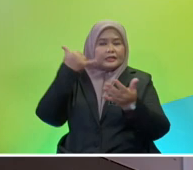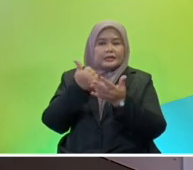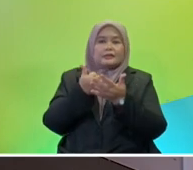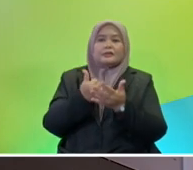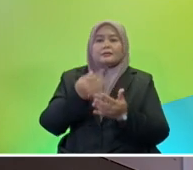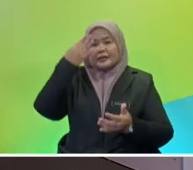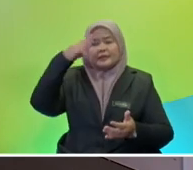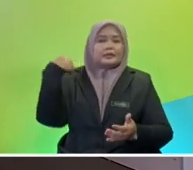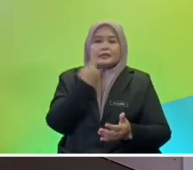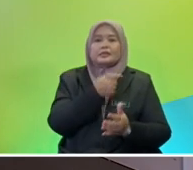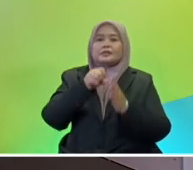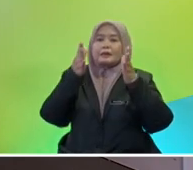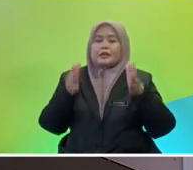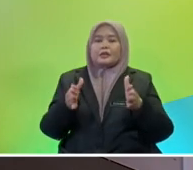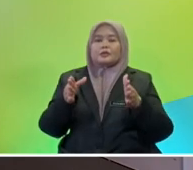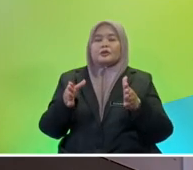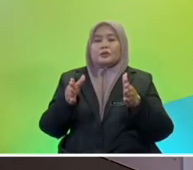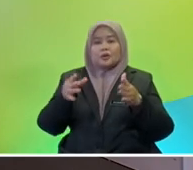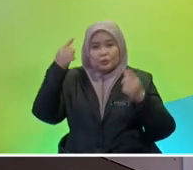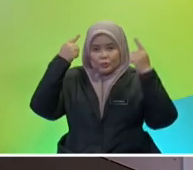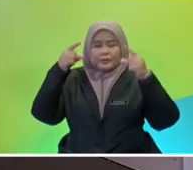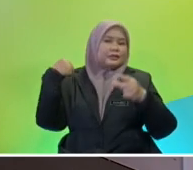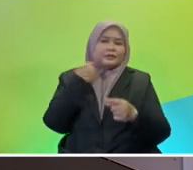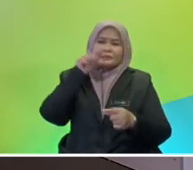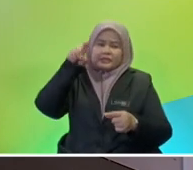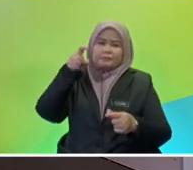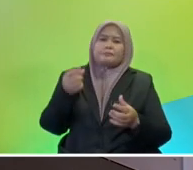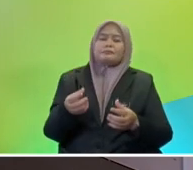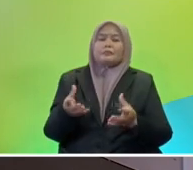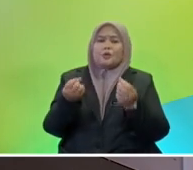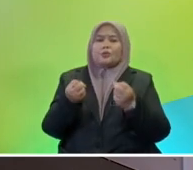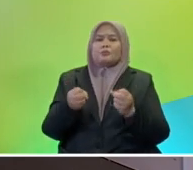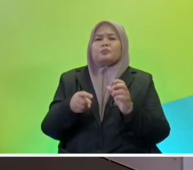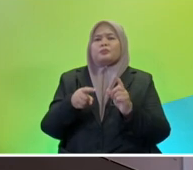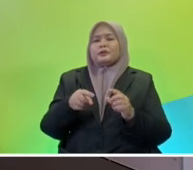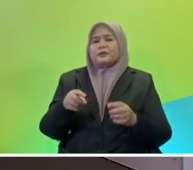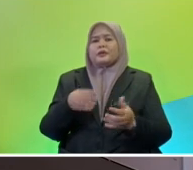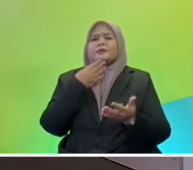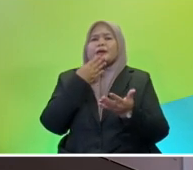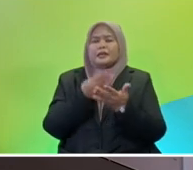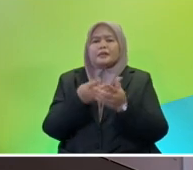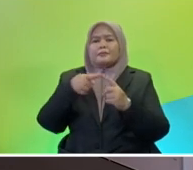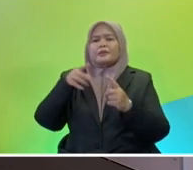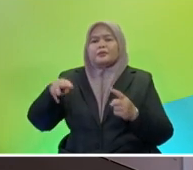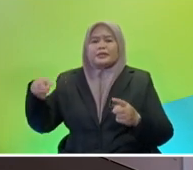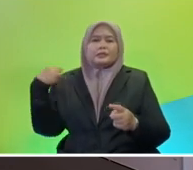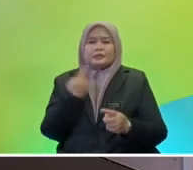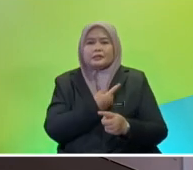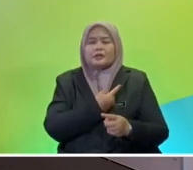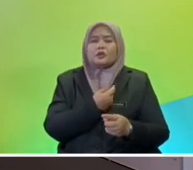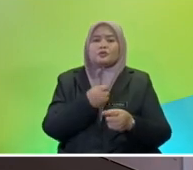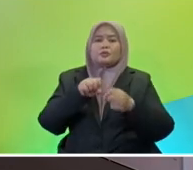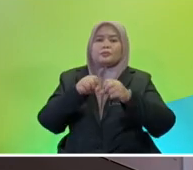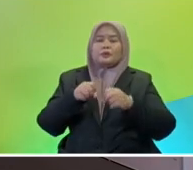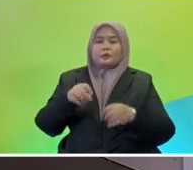bagi kita sebagai seorang guru kita ingin sesuatu impor positif kepada anak didik kita supaya mereka eh kita ini adalah